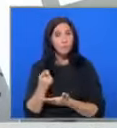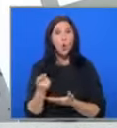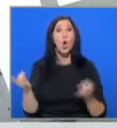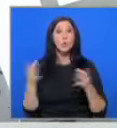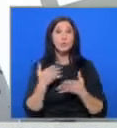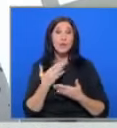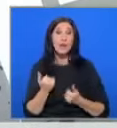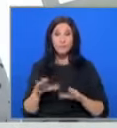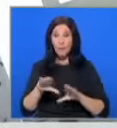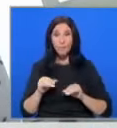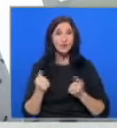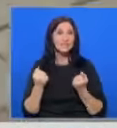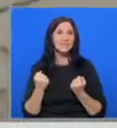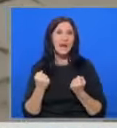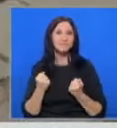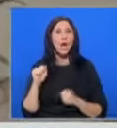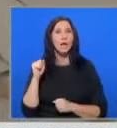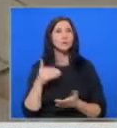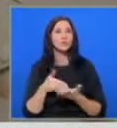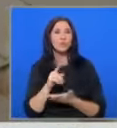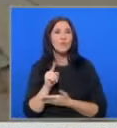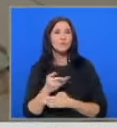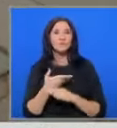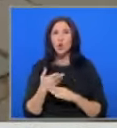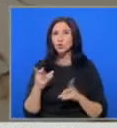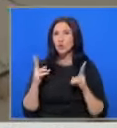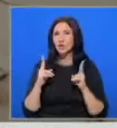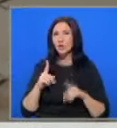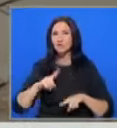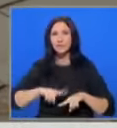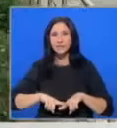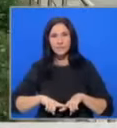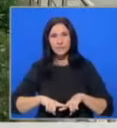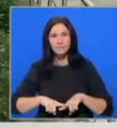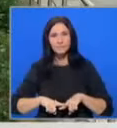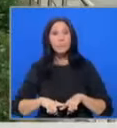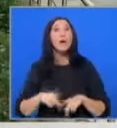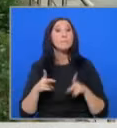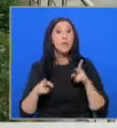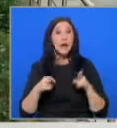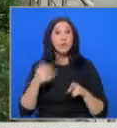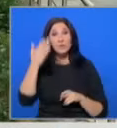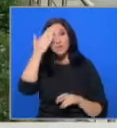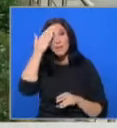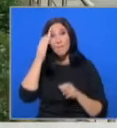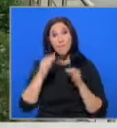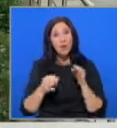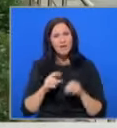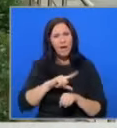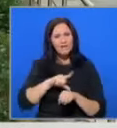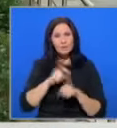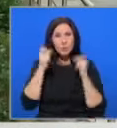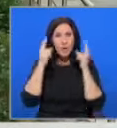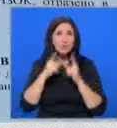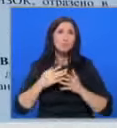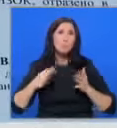отново няма да е поет от здравната каса, защото казусът все още се решава в съда. При раковите заболявания времето за